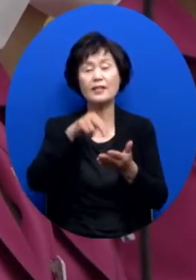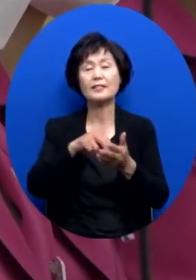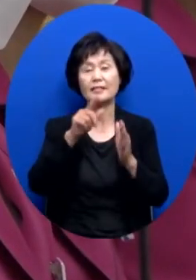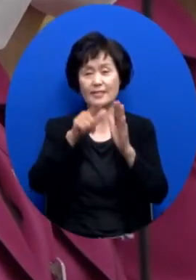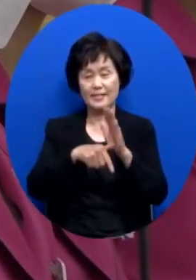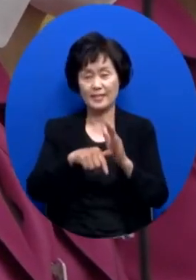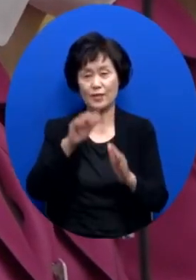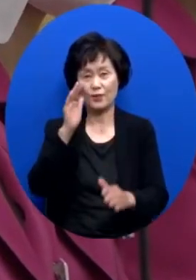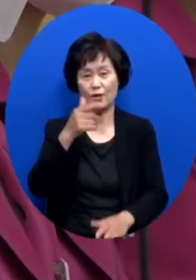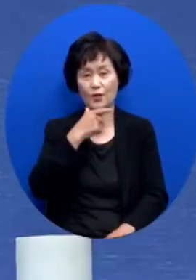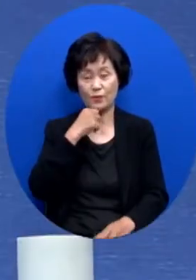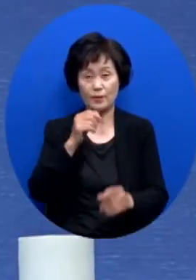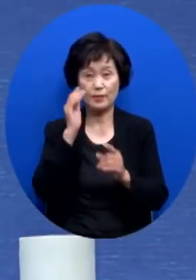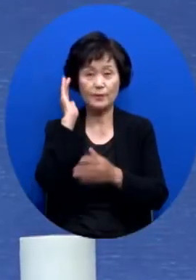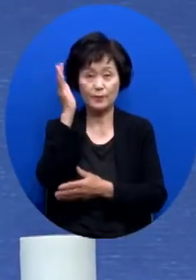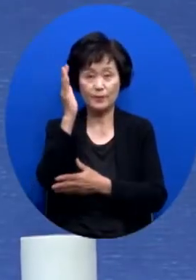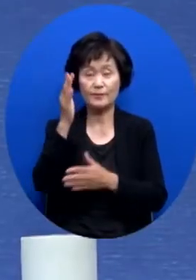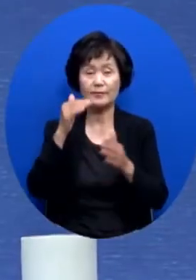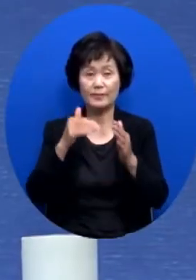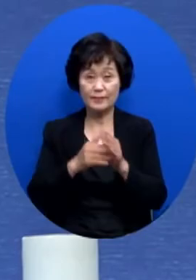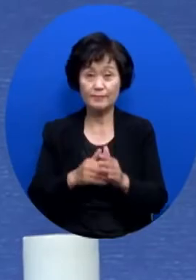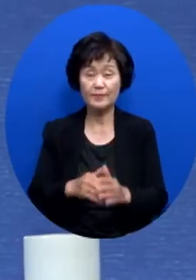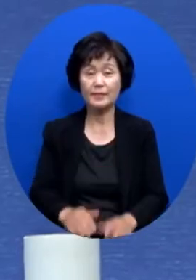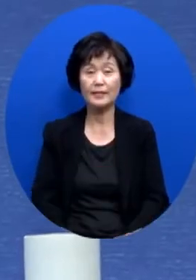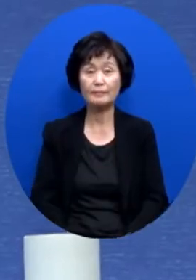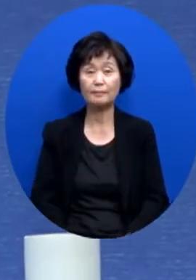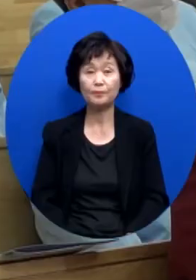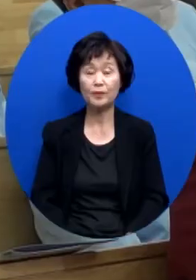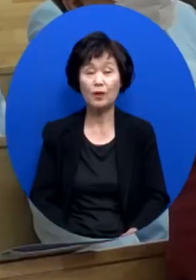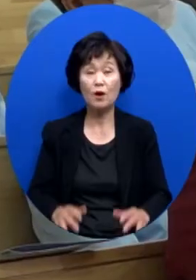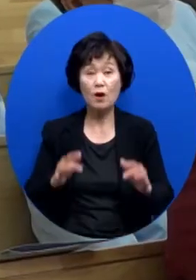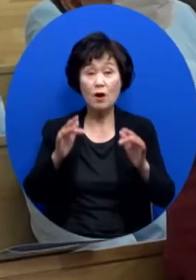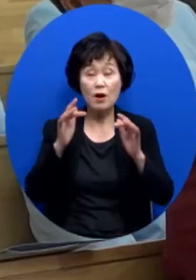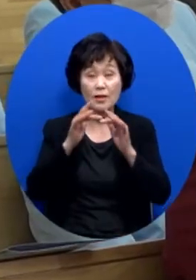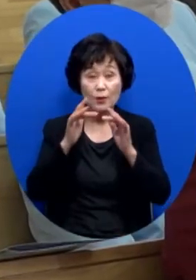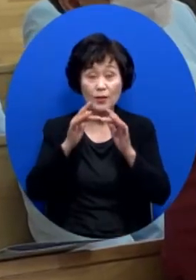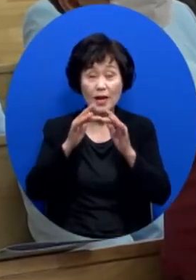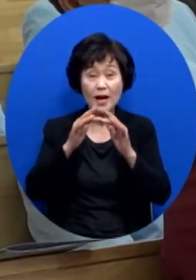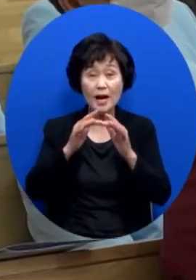새샘교회 서승직 목사와 숭실사이버대학교 이우선 교수의 강의가 진행됐습니다.